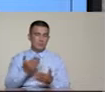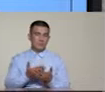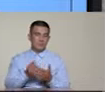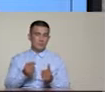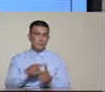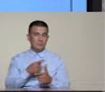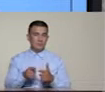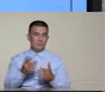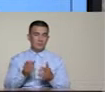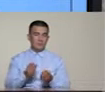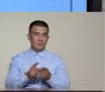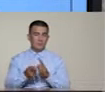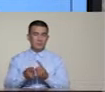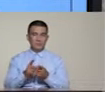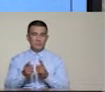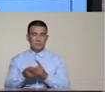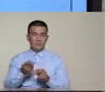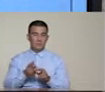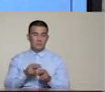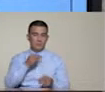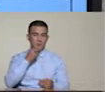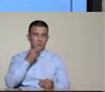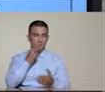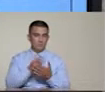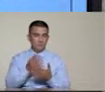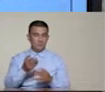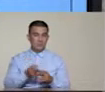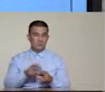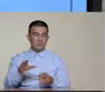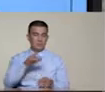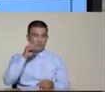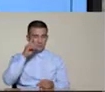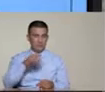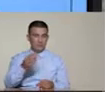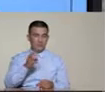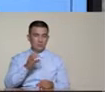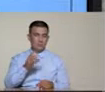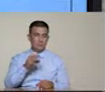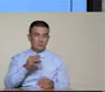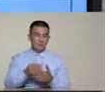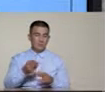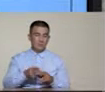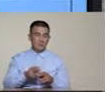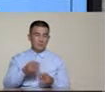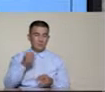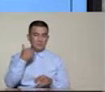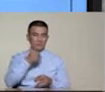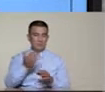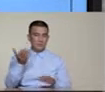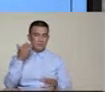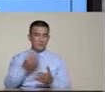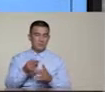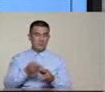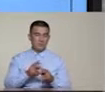teskarisiga yozilganligiga ham e'tibor bering. Chunki sizga ma'lum, miloddan avvalgi yillar teskari